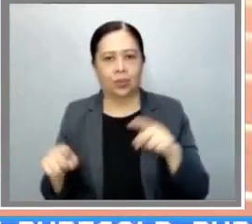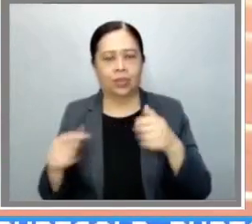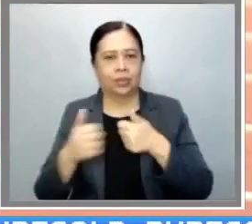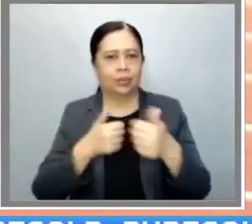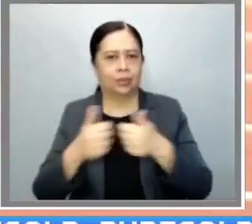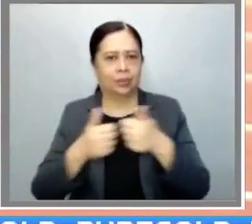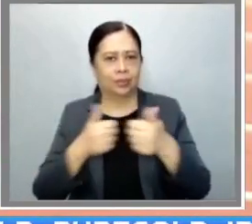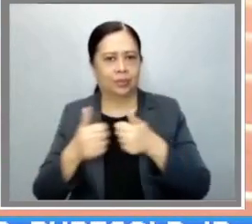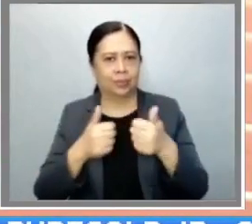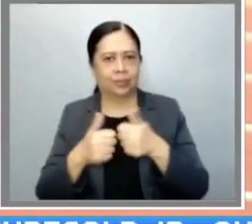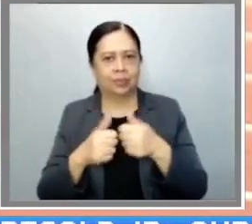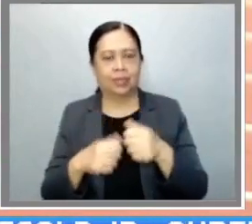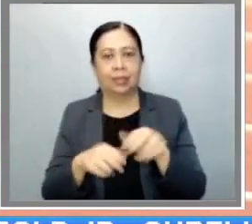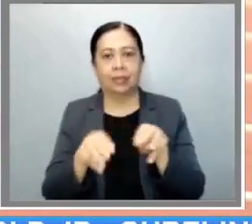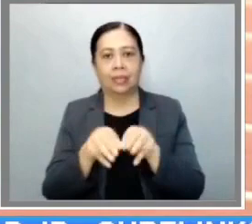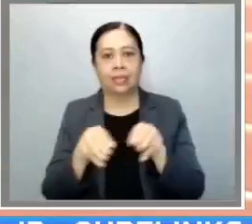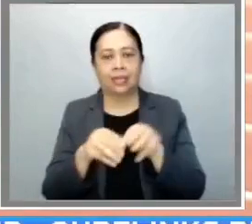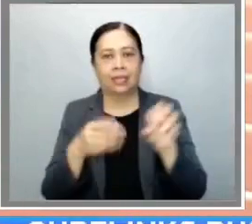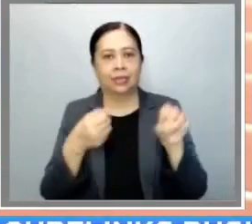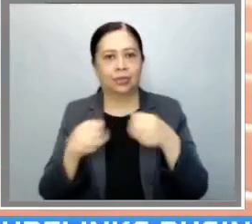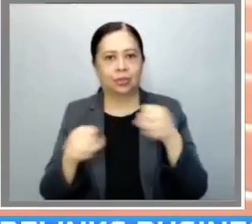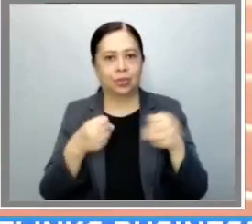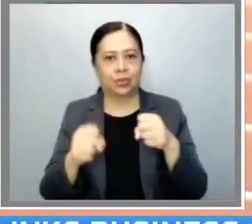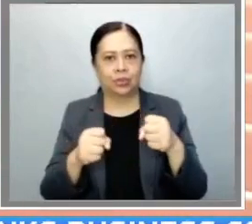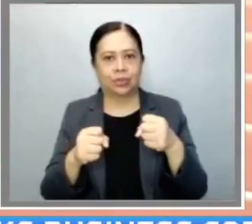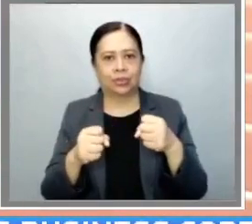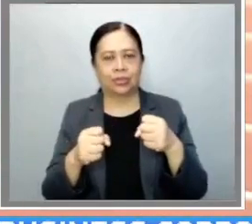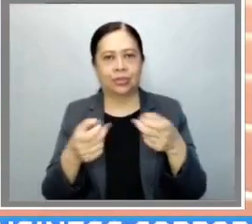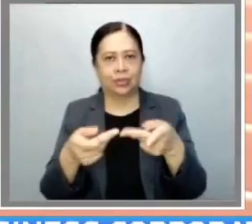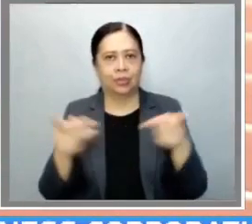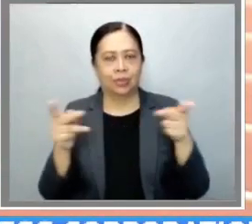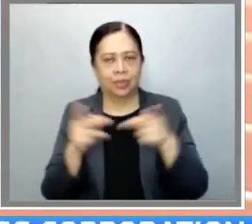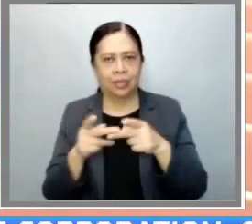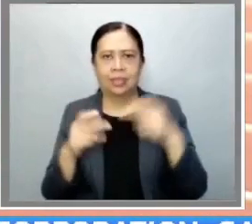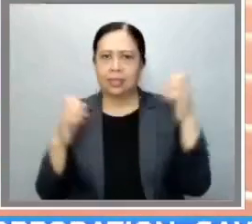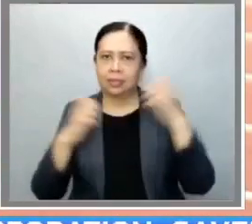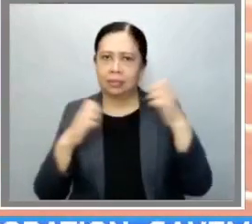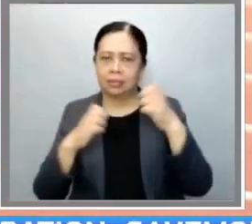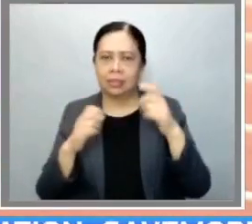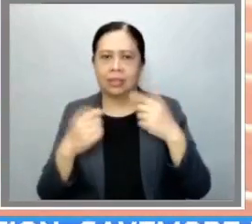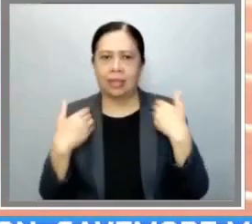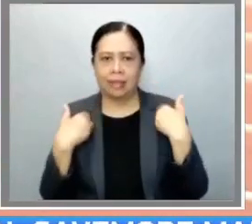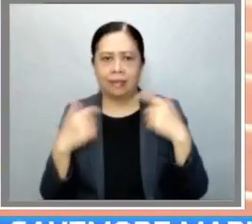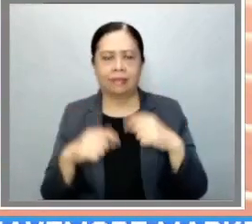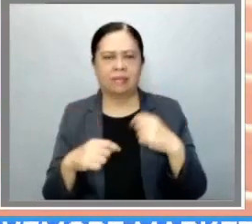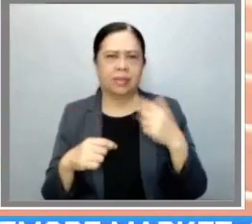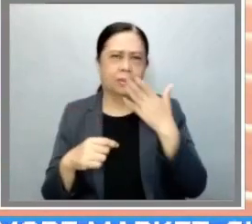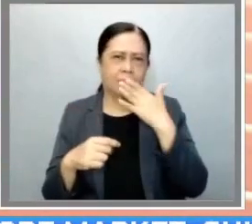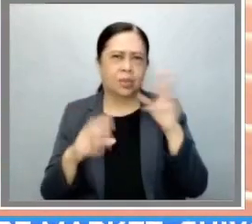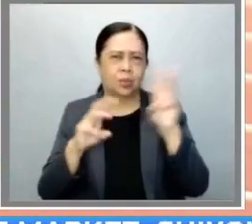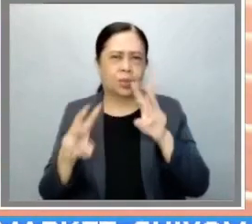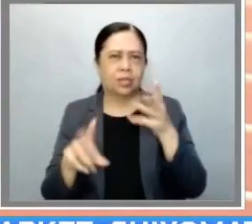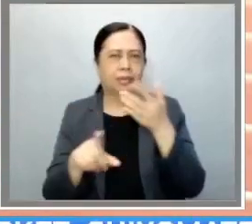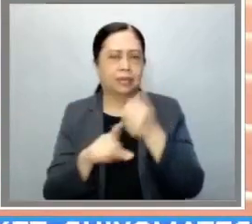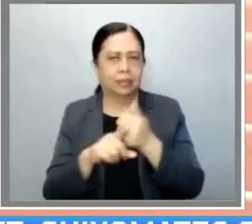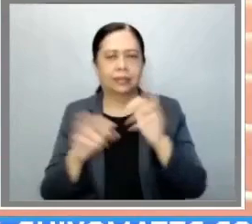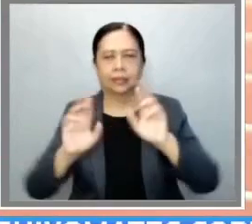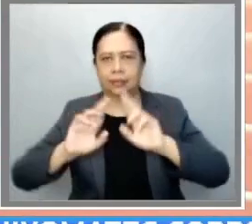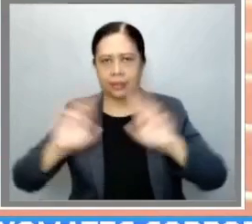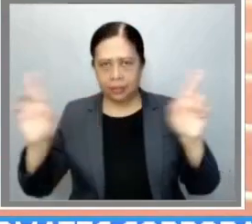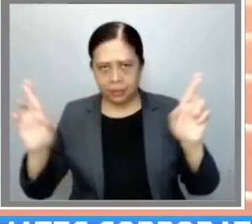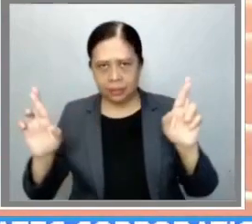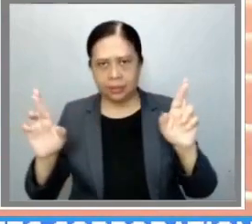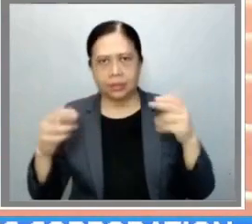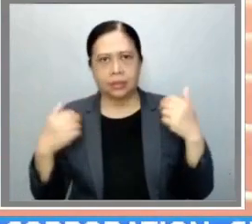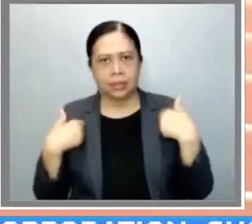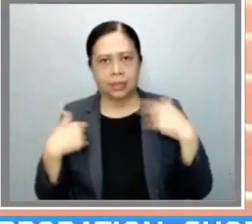Marikina Sports Complex. At dahil inaasahan nga ang posibleng pagkakaroon pa ng sama ng panahon, nakahanda naman daw or in place na ang kanilang